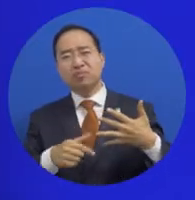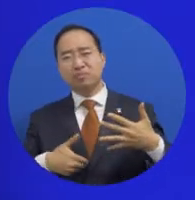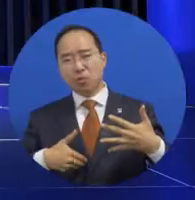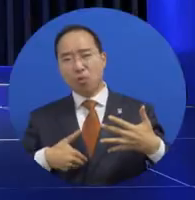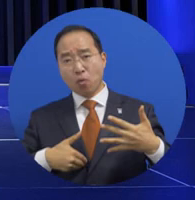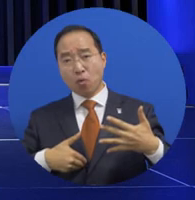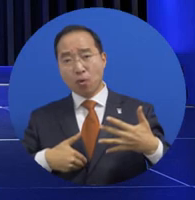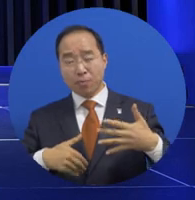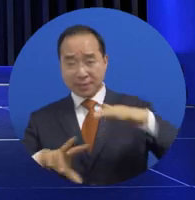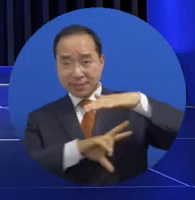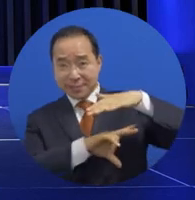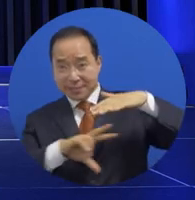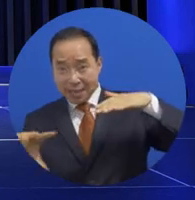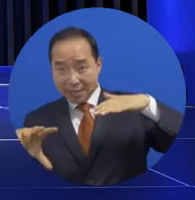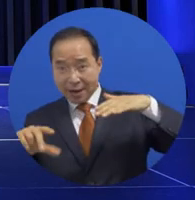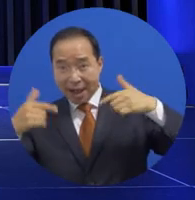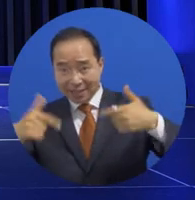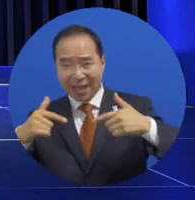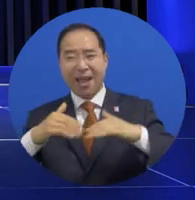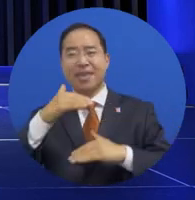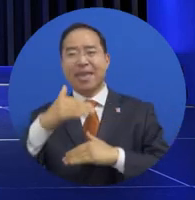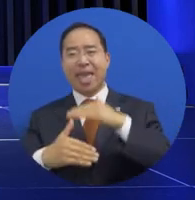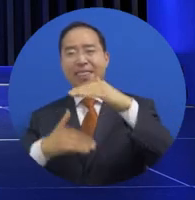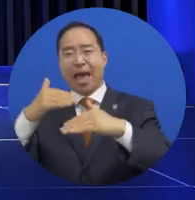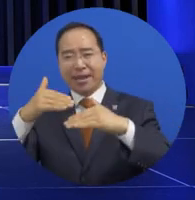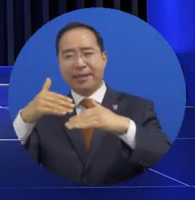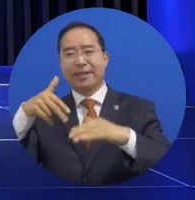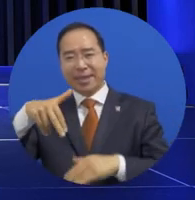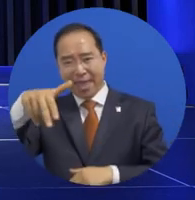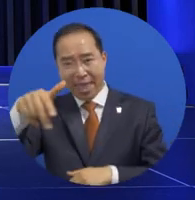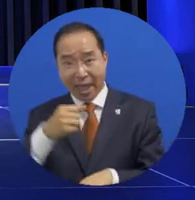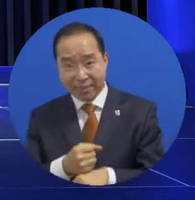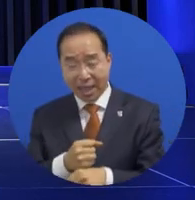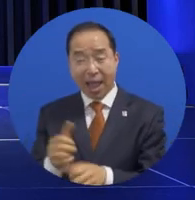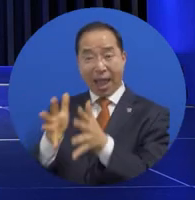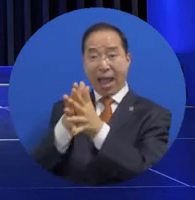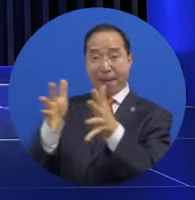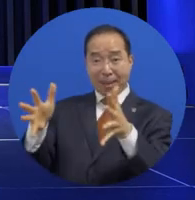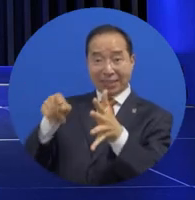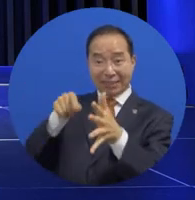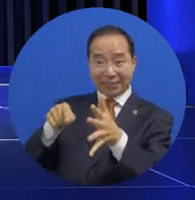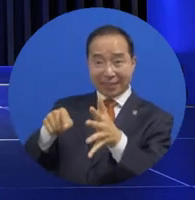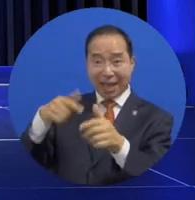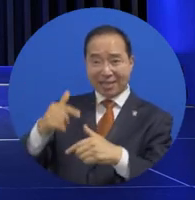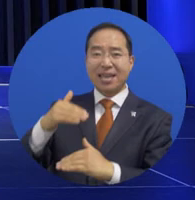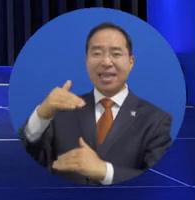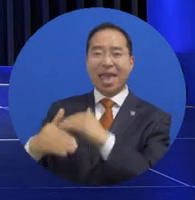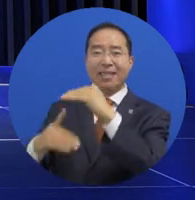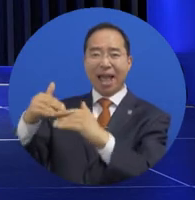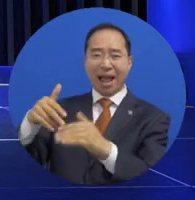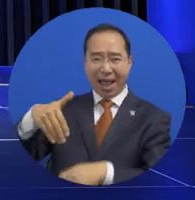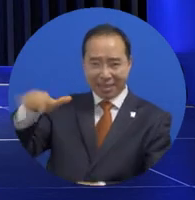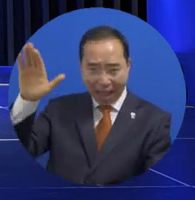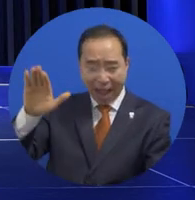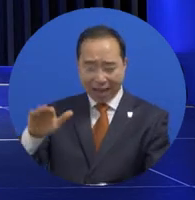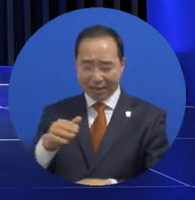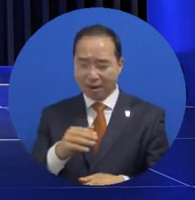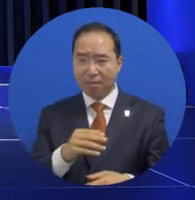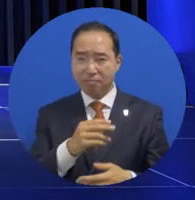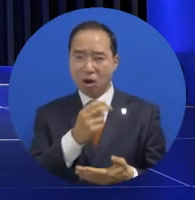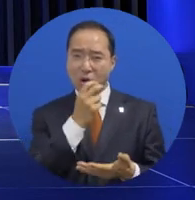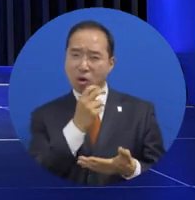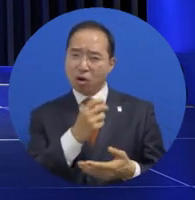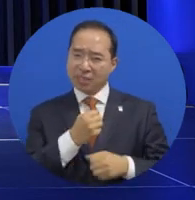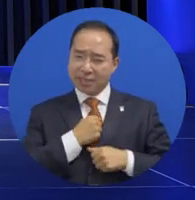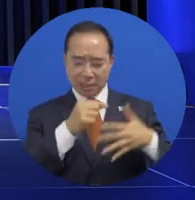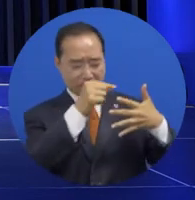그러니까 지하철은 항상 계단을 이용할 것, 아파트는 항상 그 계단으로 올라갈 것, 뭐 이런 식의